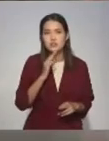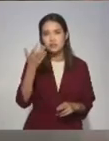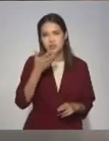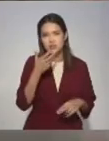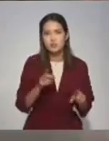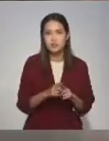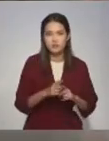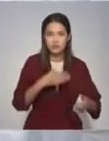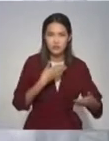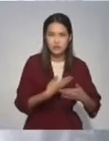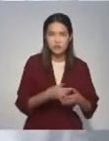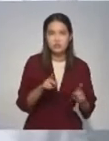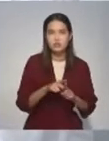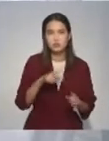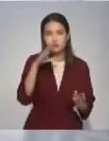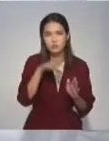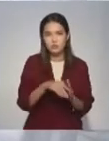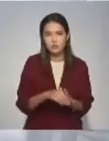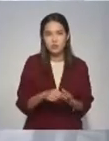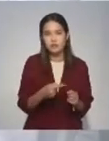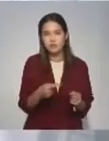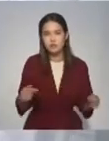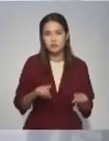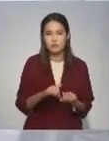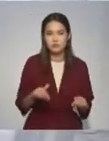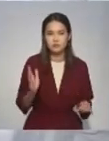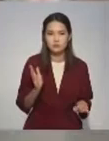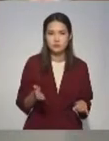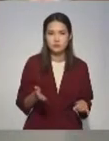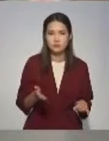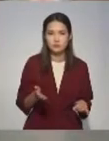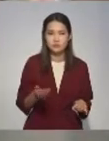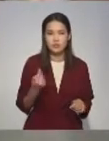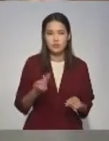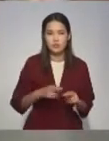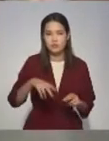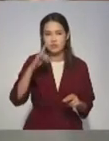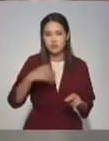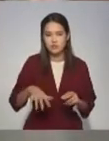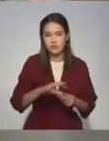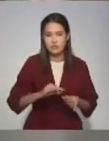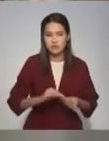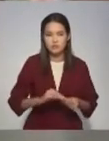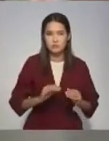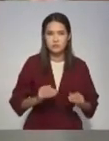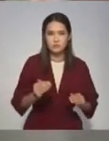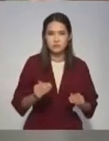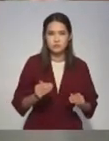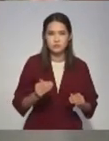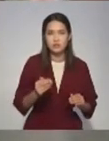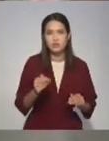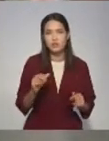арасындағы ащы суға тәуелділік деңгейі артып барады. Бүкіл Қазақстанда 100 мыңдай адам есепте